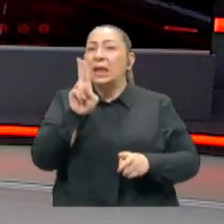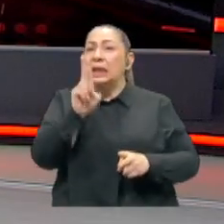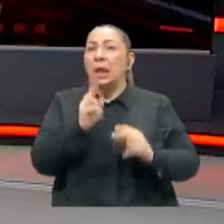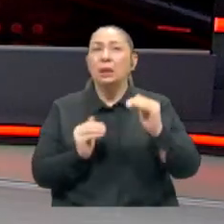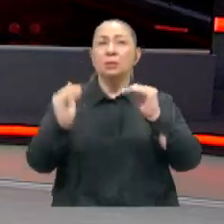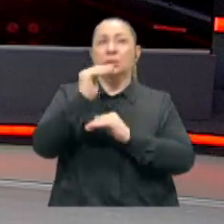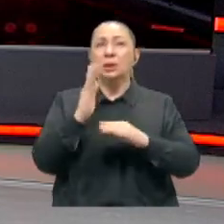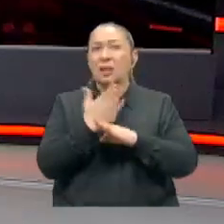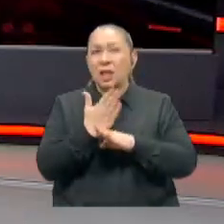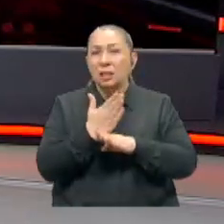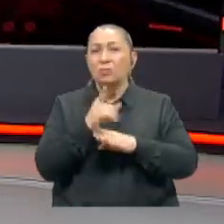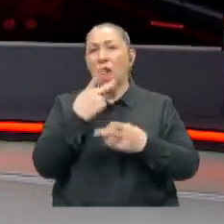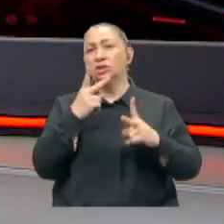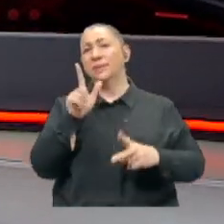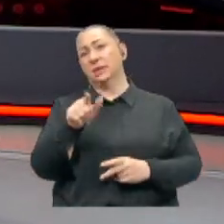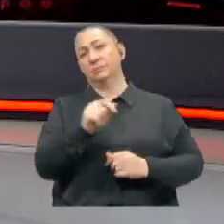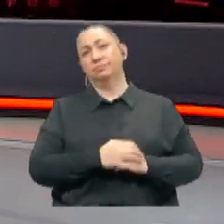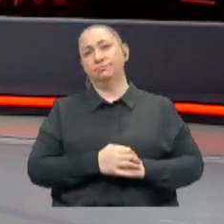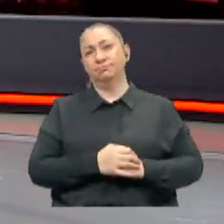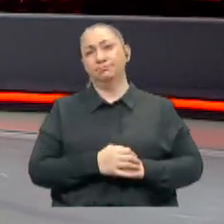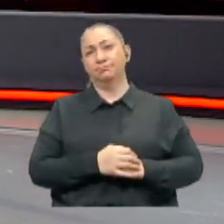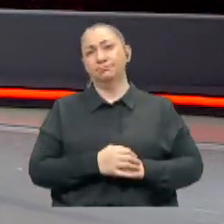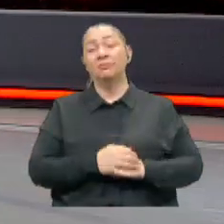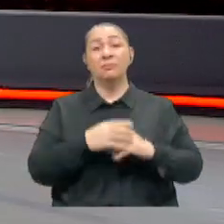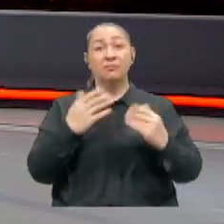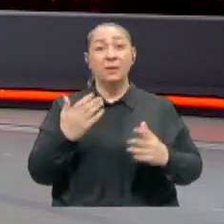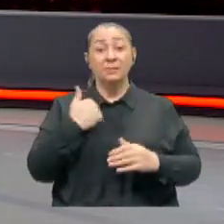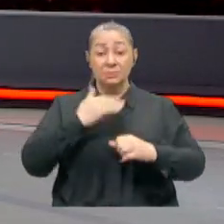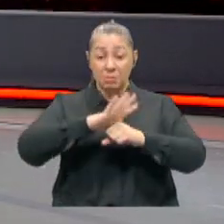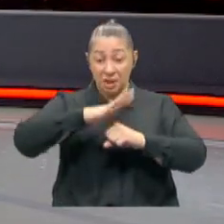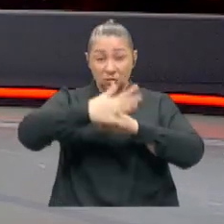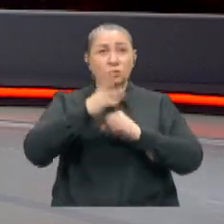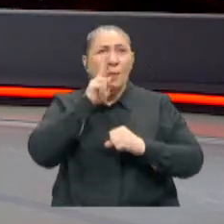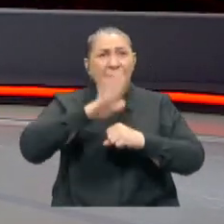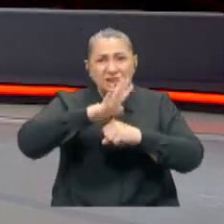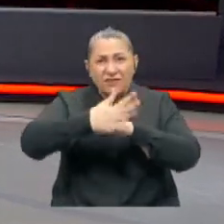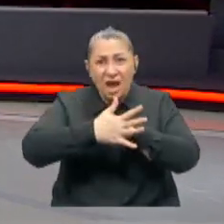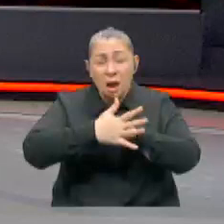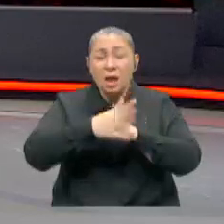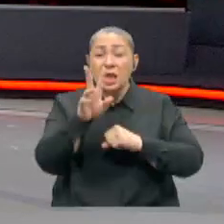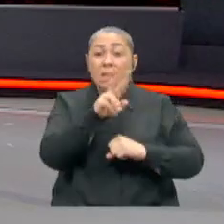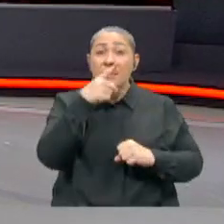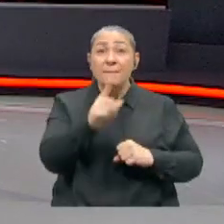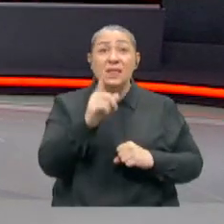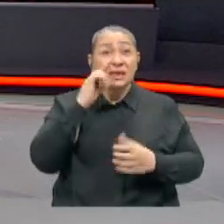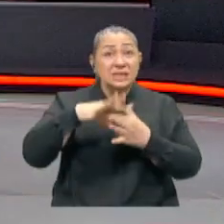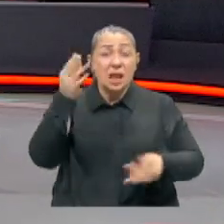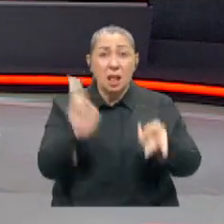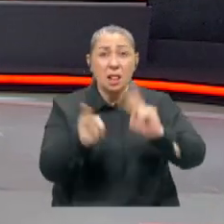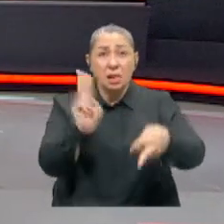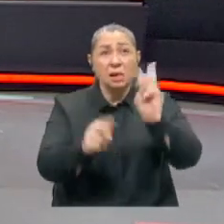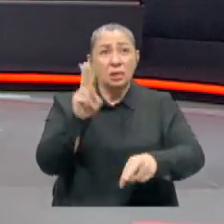Yani bunun bize açıklaması lazım bu ve biz 5 haftada son beş haftada 21 insanımızı